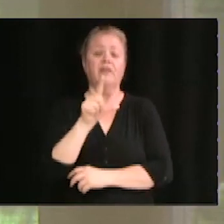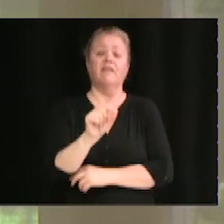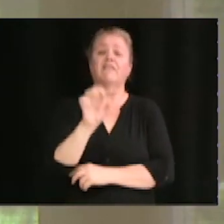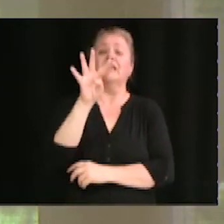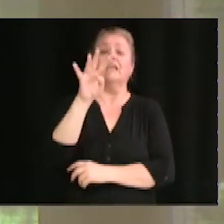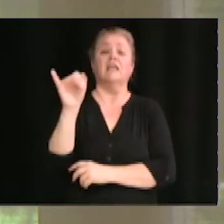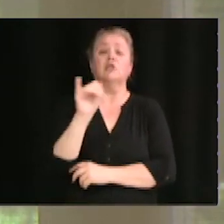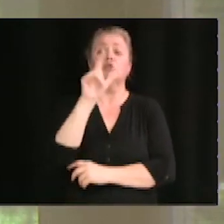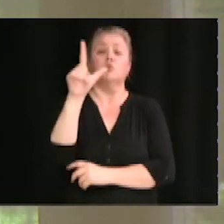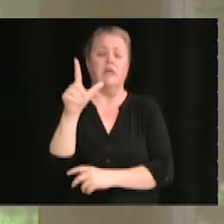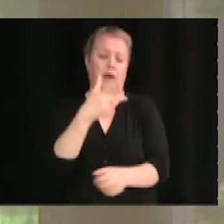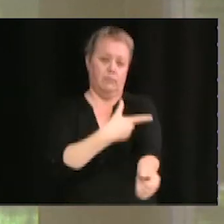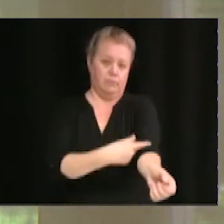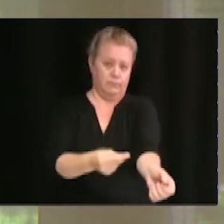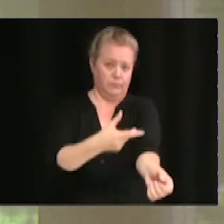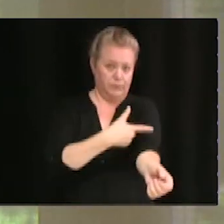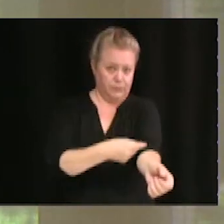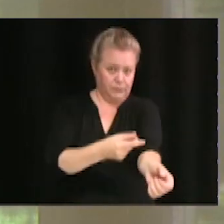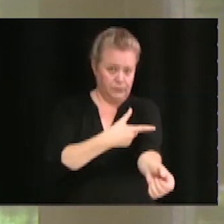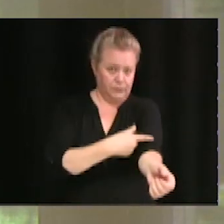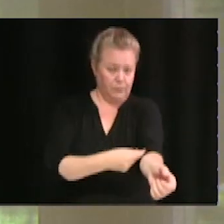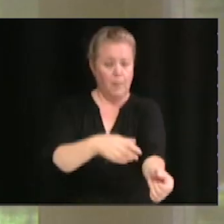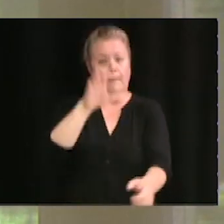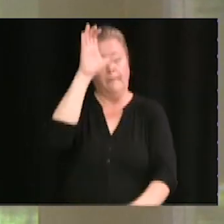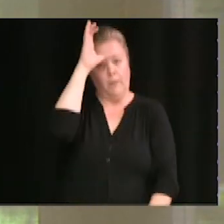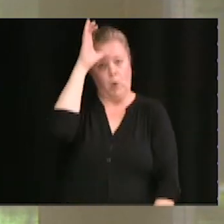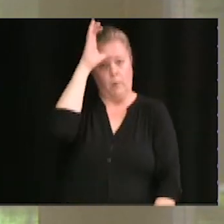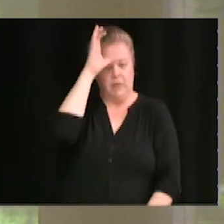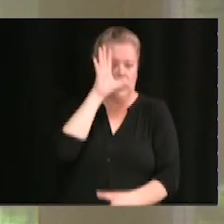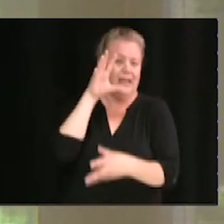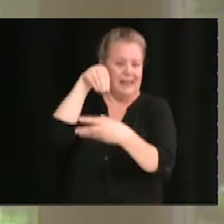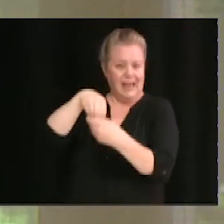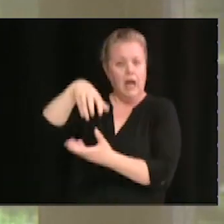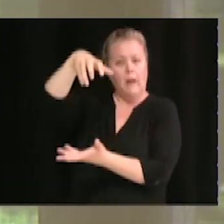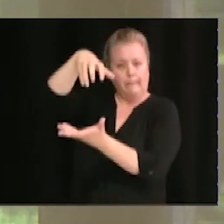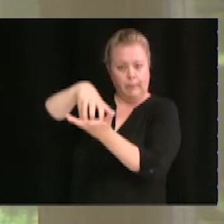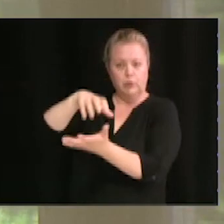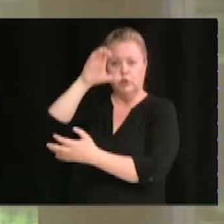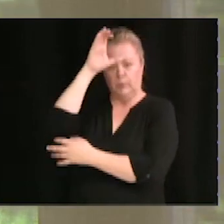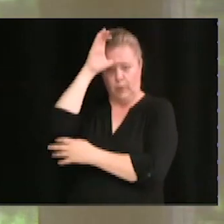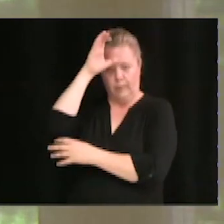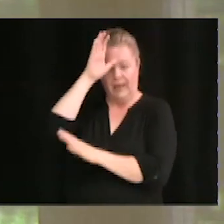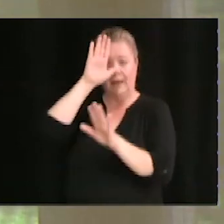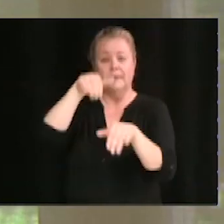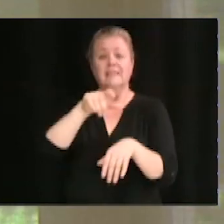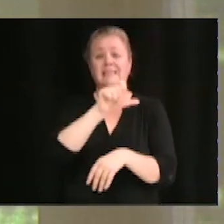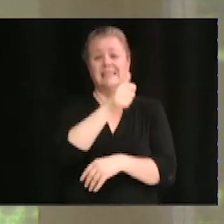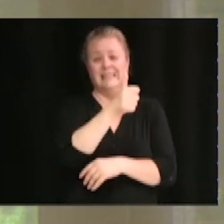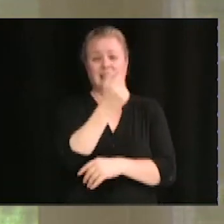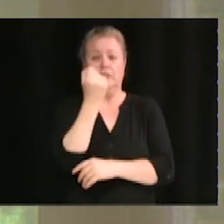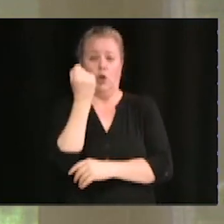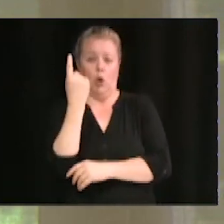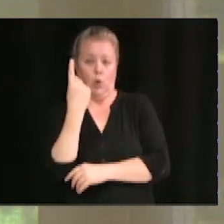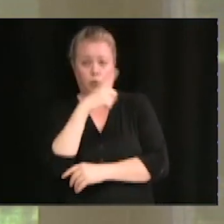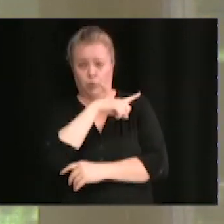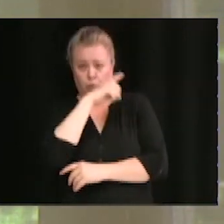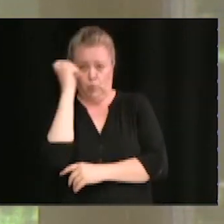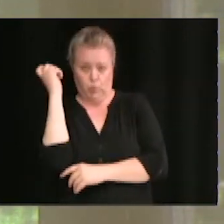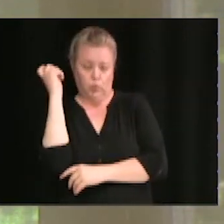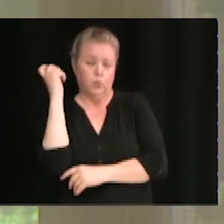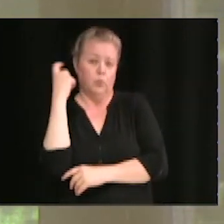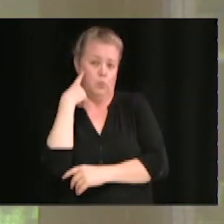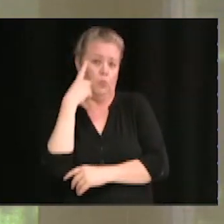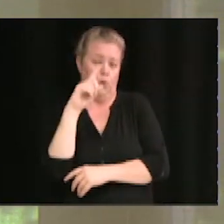ce sera la collecte de sang des pompiers au poste de pompier Fernand Giguère. Les 10 et 11 août, alors cette année, c'est sur deux